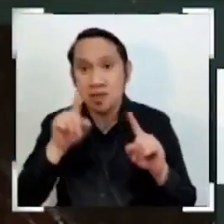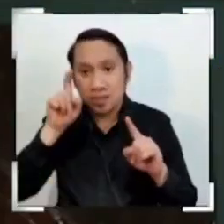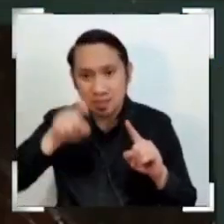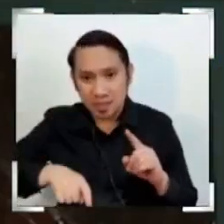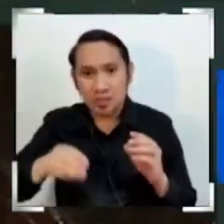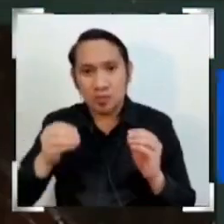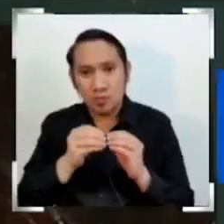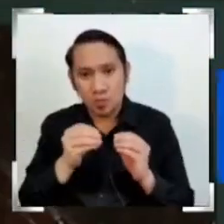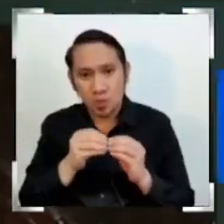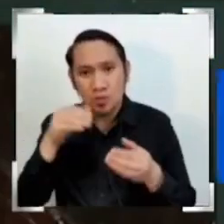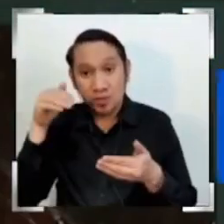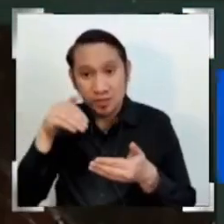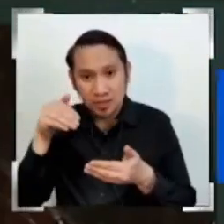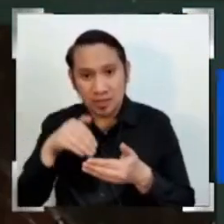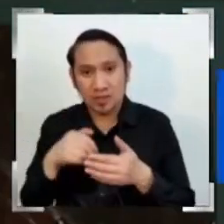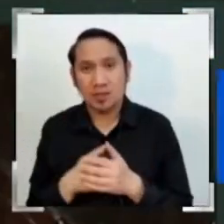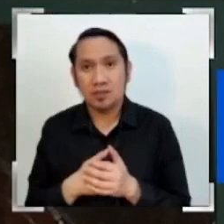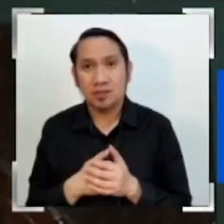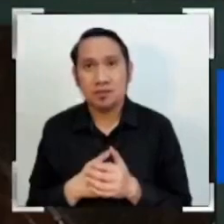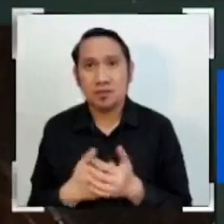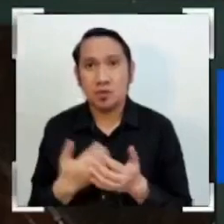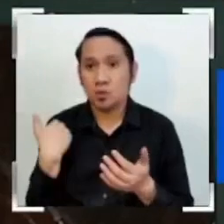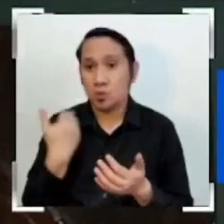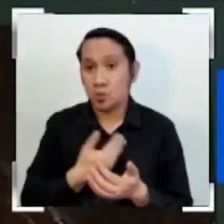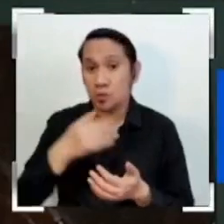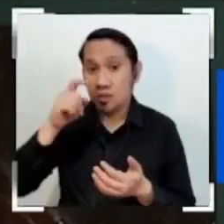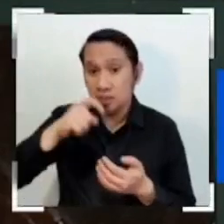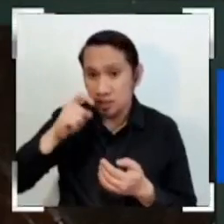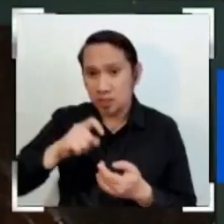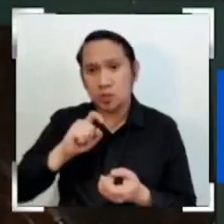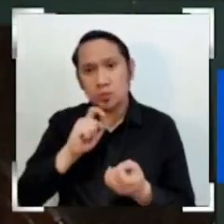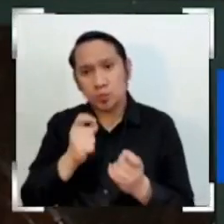Adapt and adjust our,